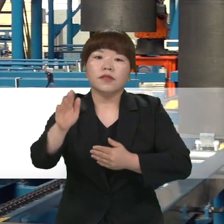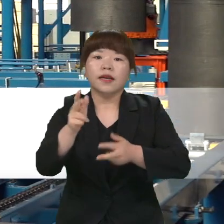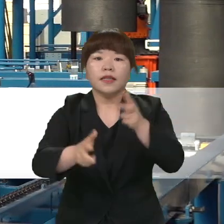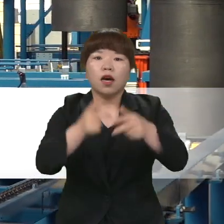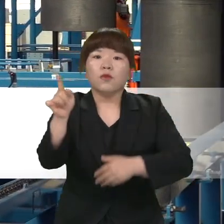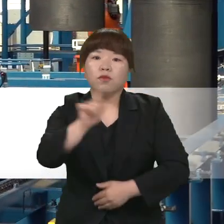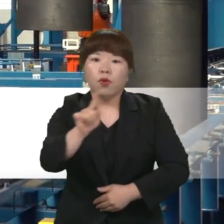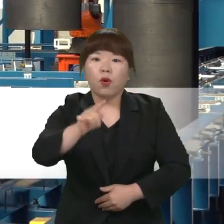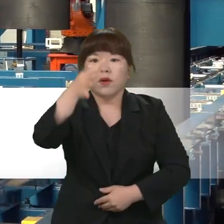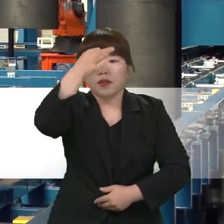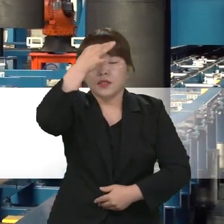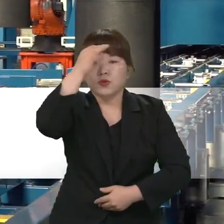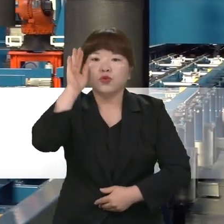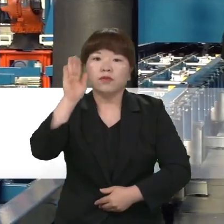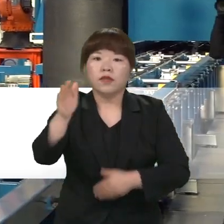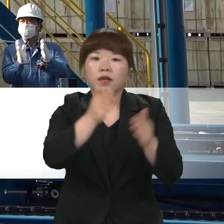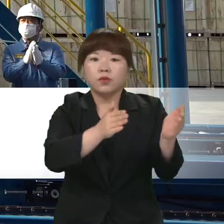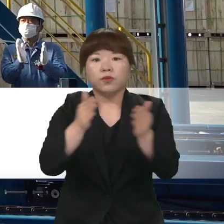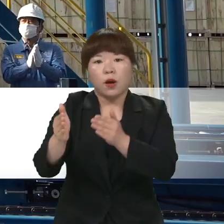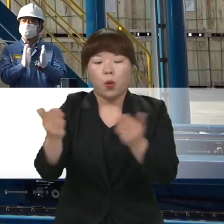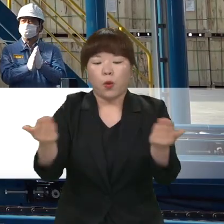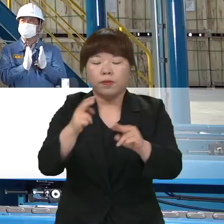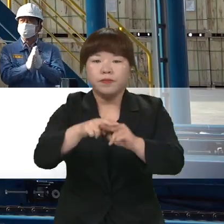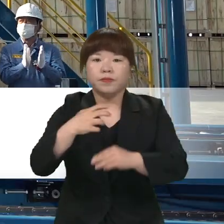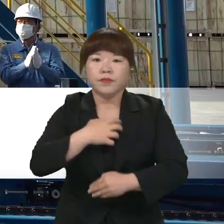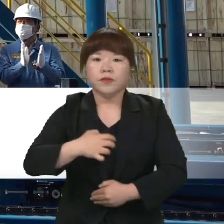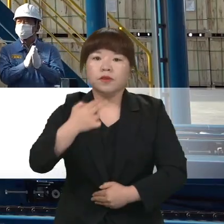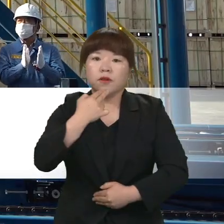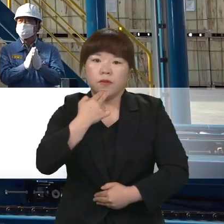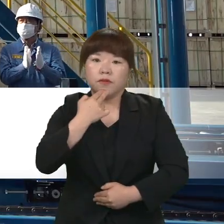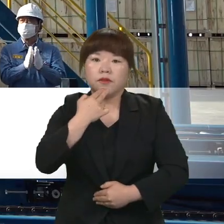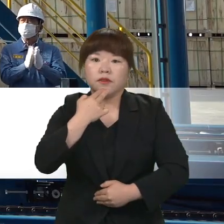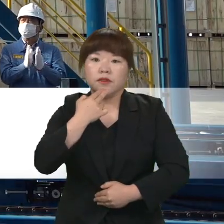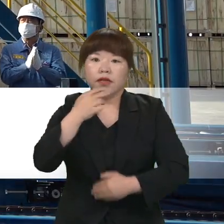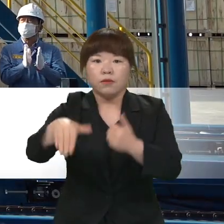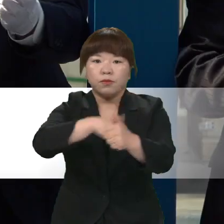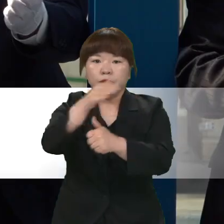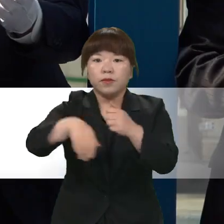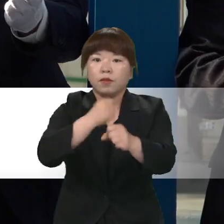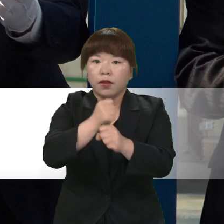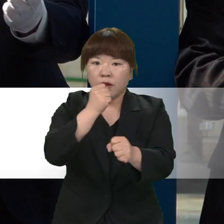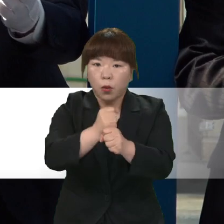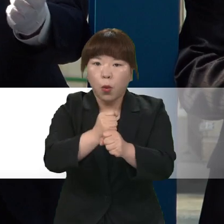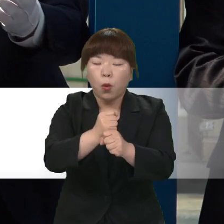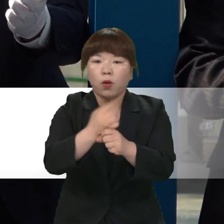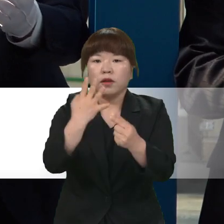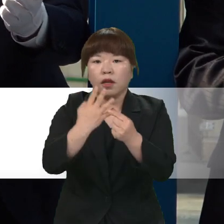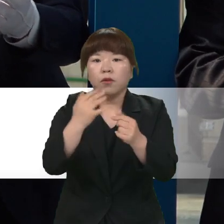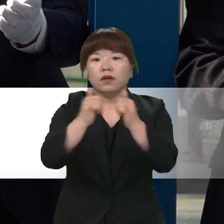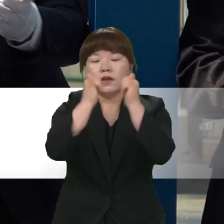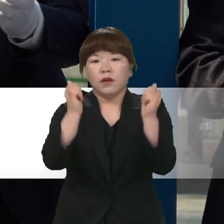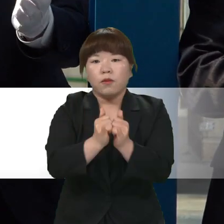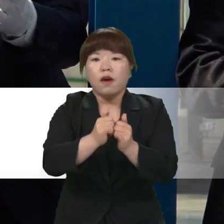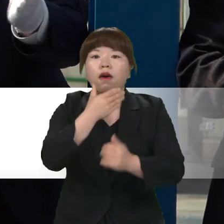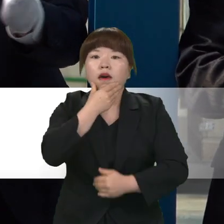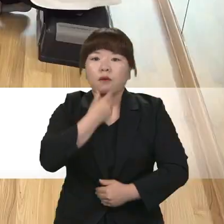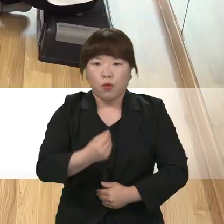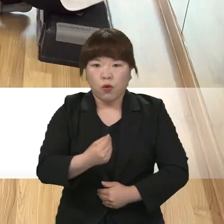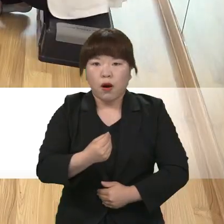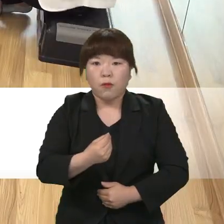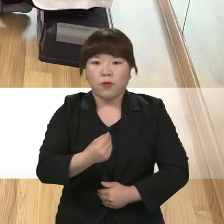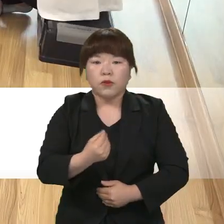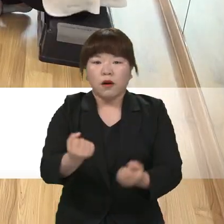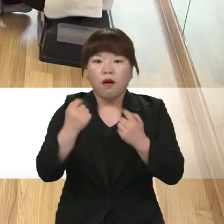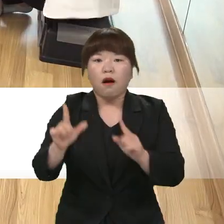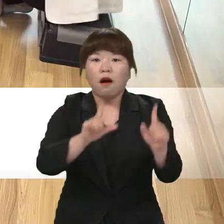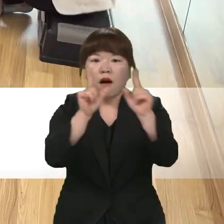첨단기술로 미래를 준비하고 일자리 걱정 없는 혁신 산업 생태계를 조성하며 사회 행복한 복지 와 건강한